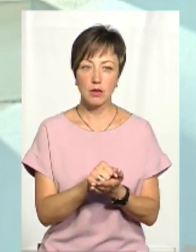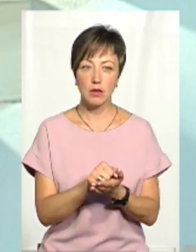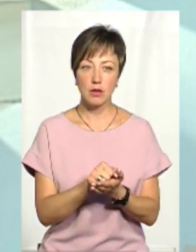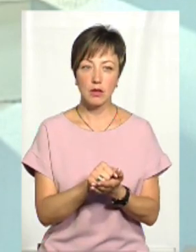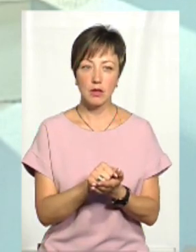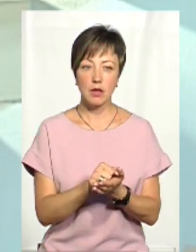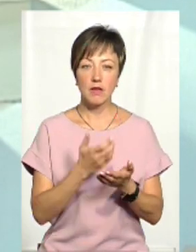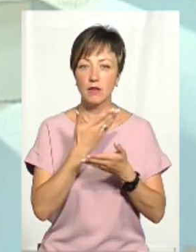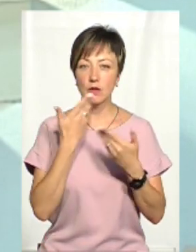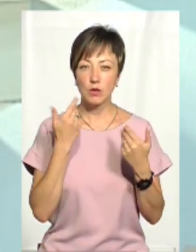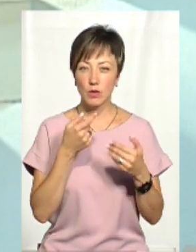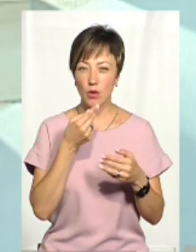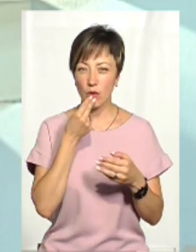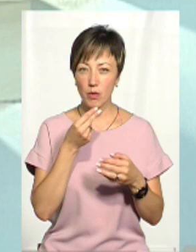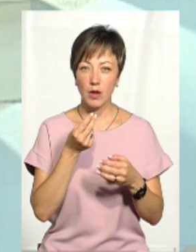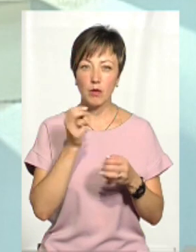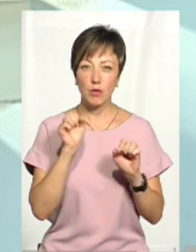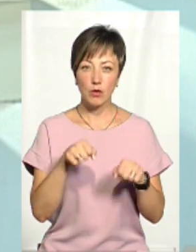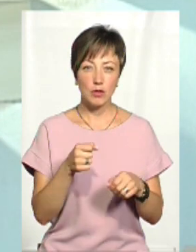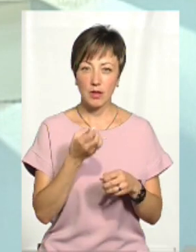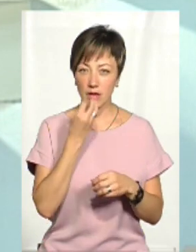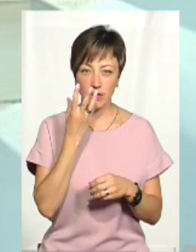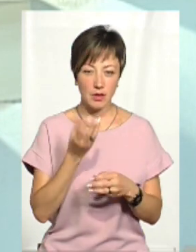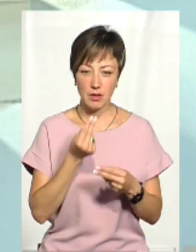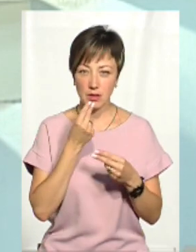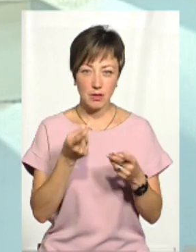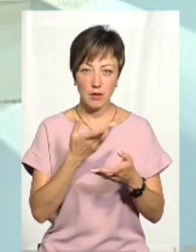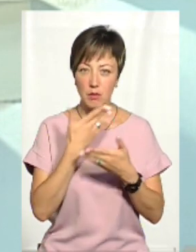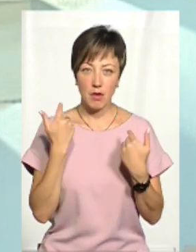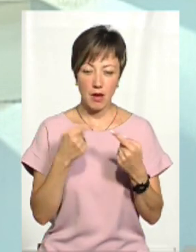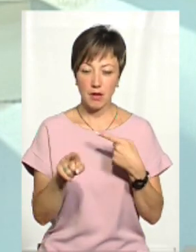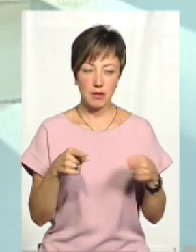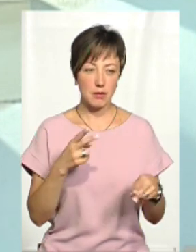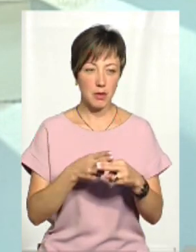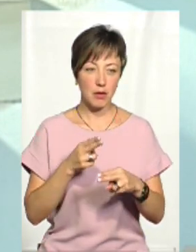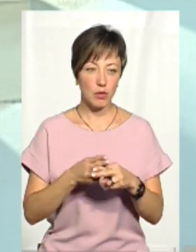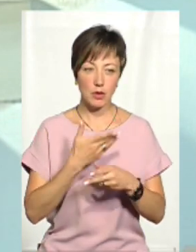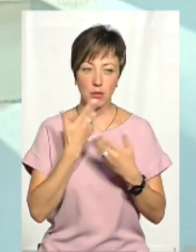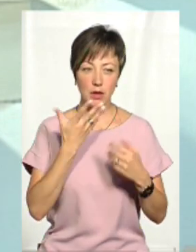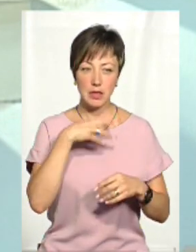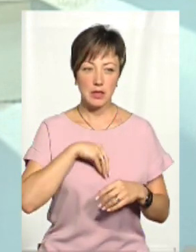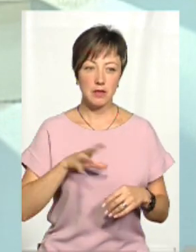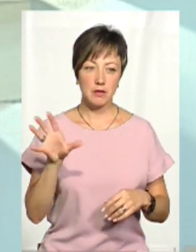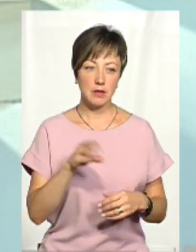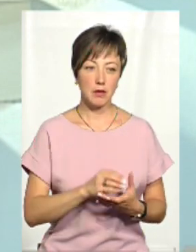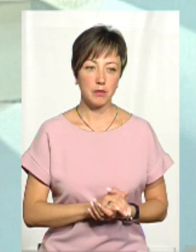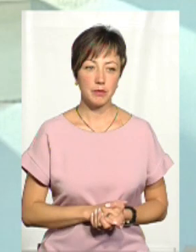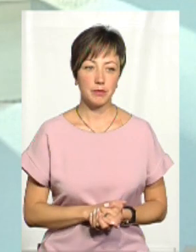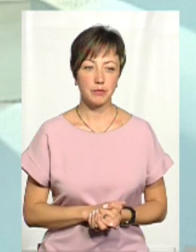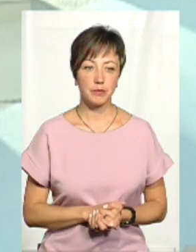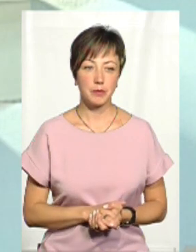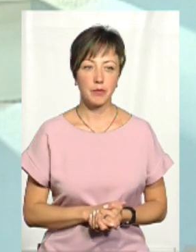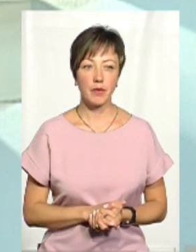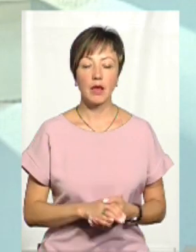за відсутності кормової бази може їсти і чорнобривці. Тут для нього немає ніяких перепон, якщо хоче їсти, їсть все.